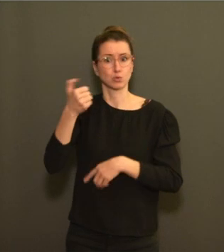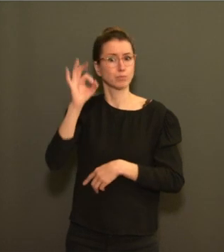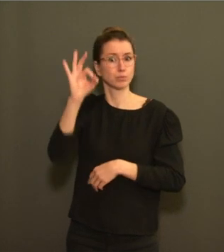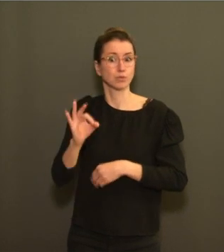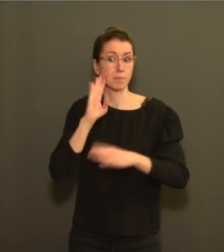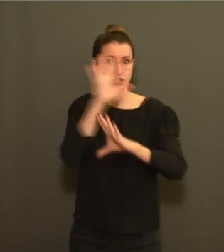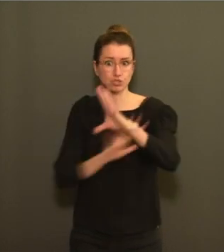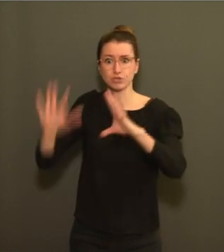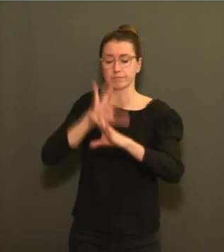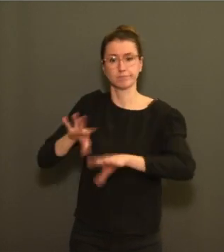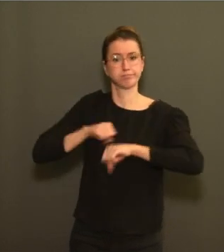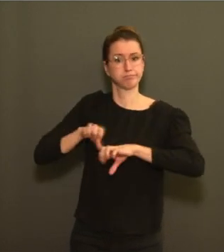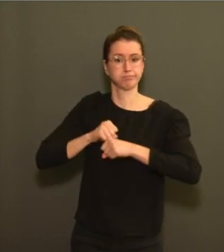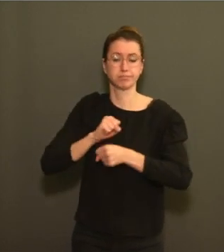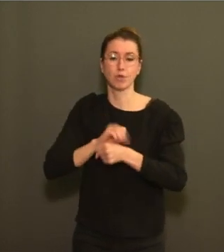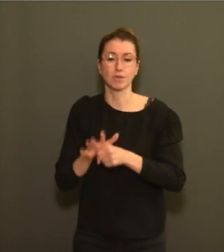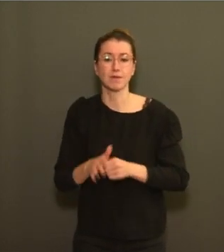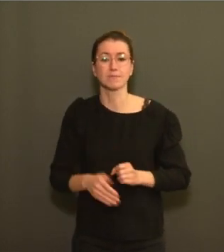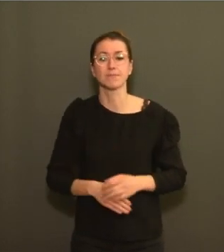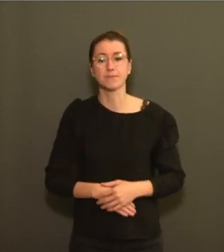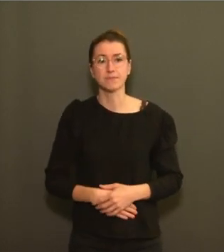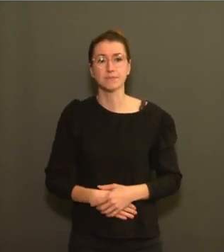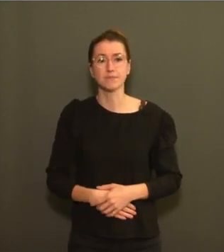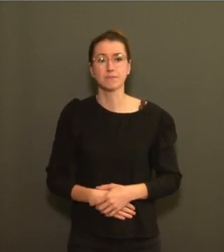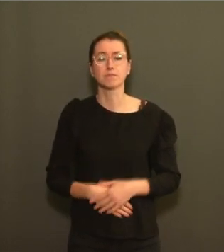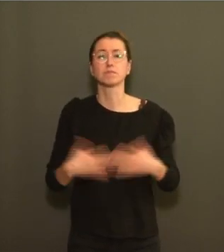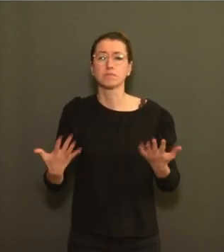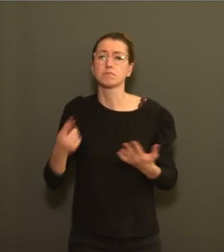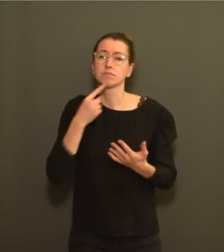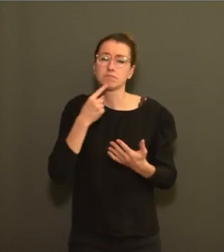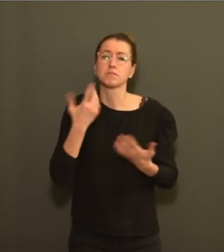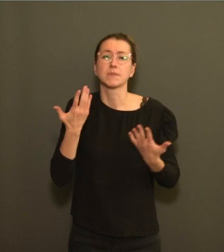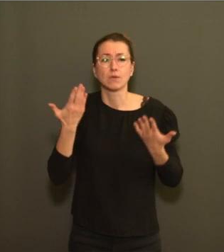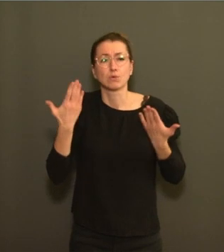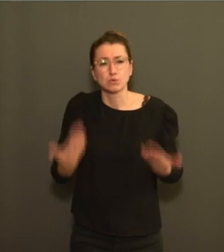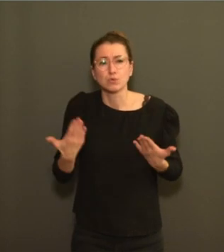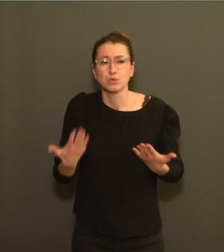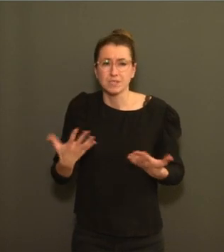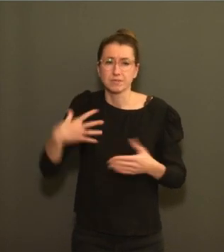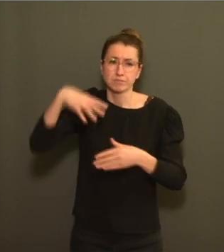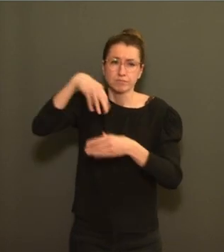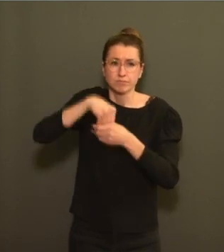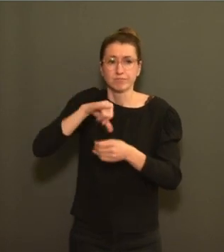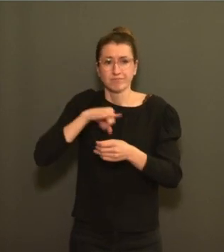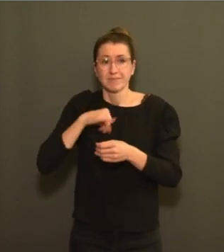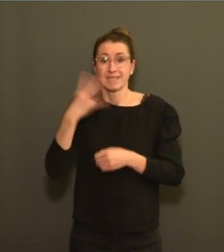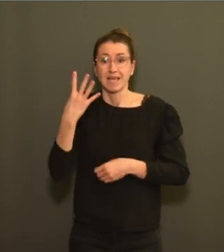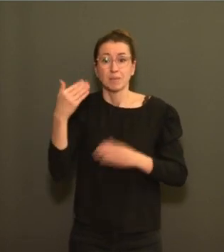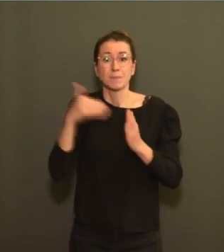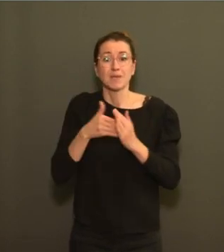Ceci nous amène donc à avoir actuellement 4827, dont proche de 5000